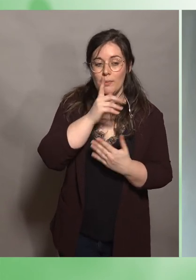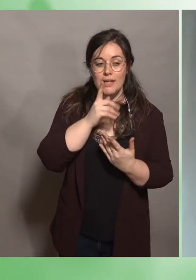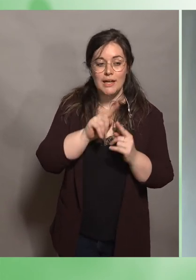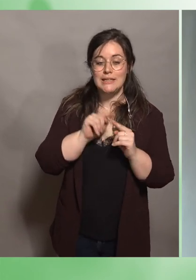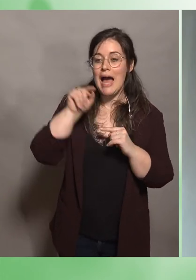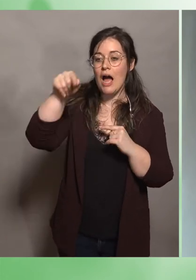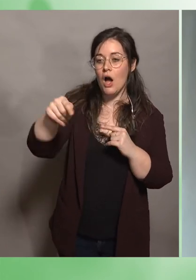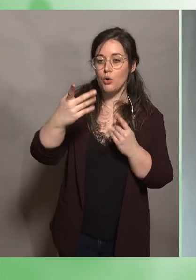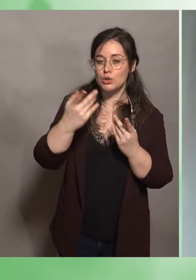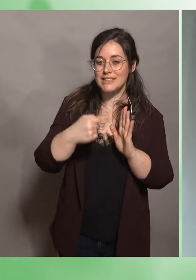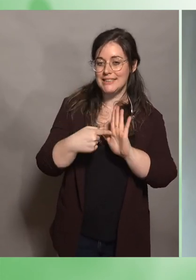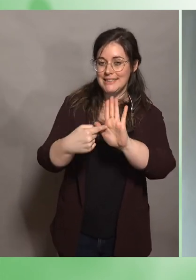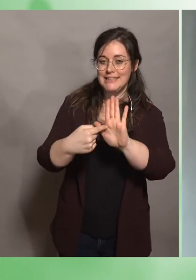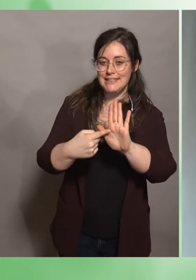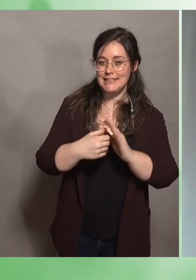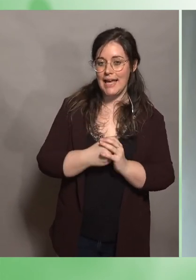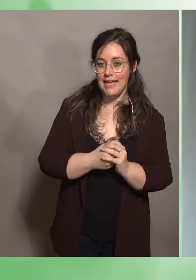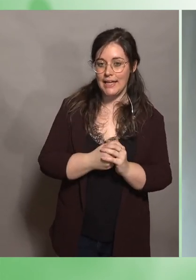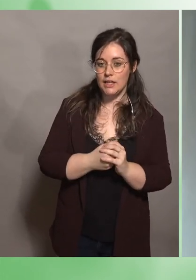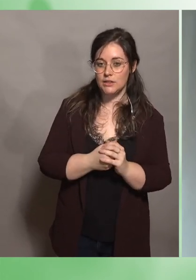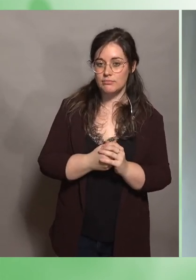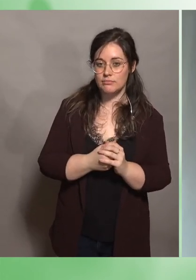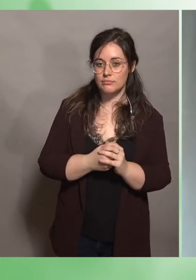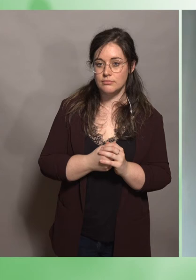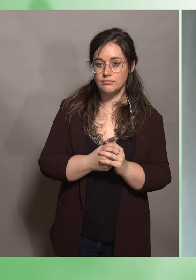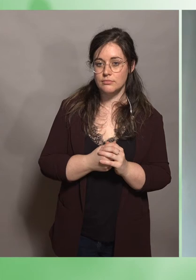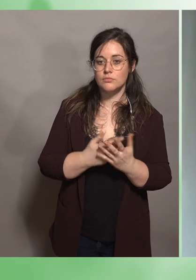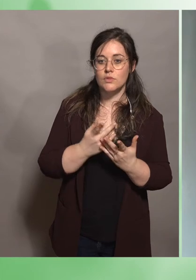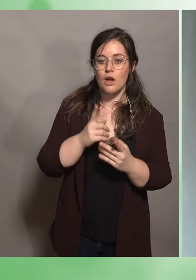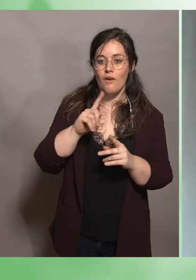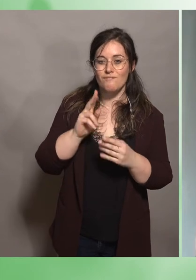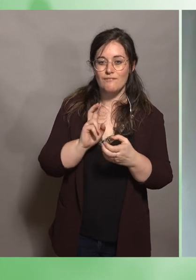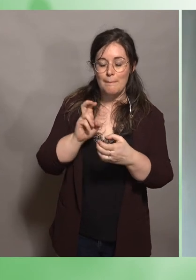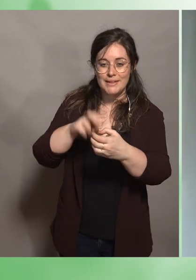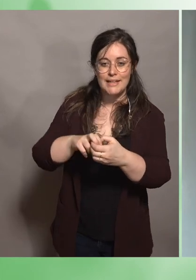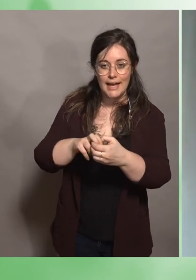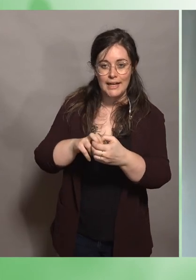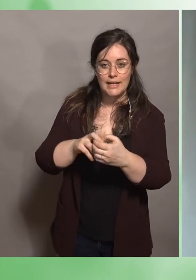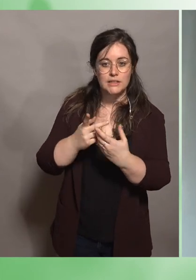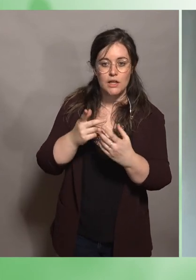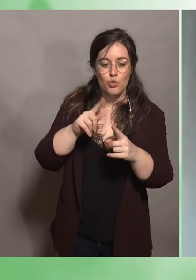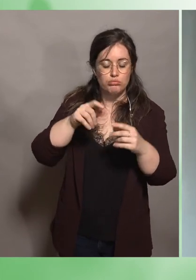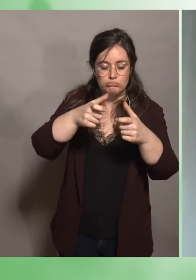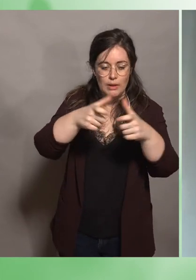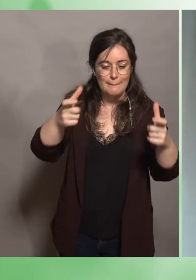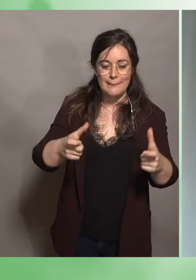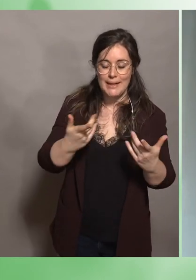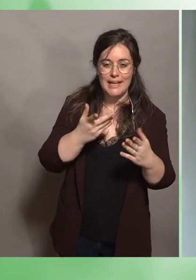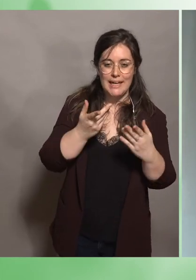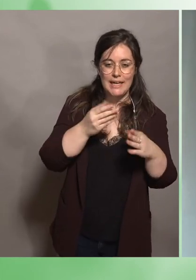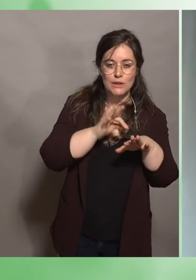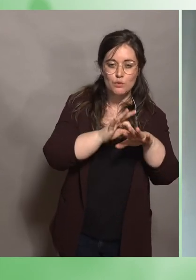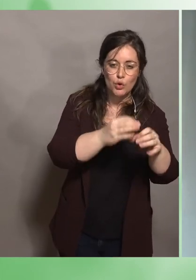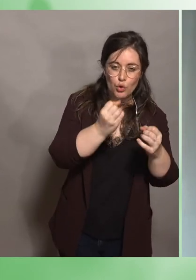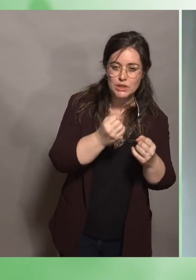hin das Zeichen zu setzen. Wir haben uns an Purple Light Up beteiligt. Also ein Paket aus